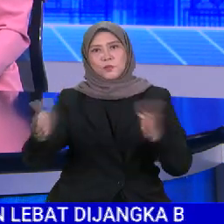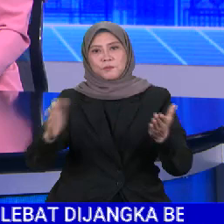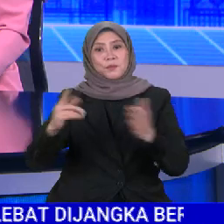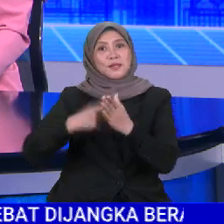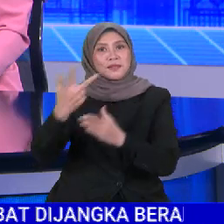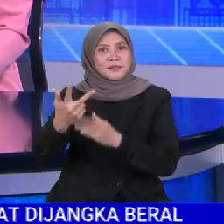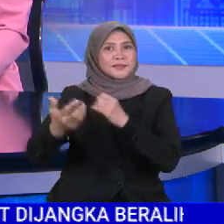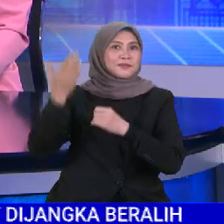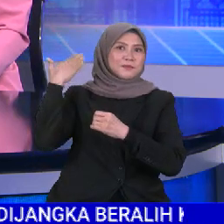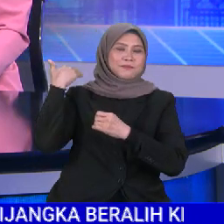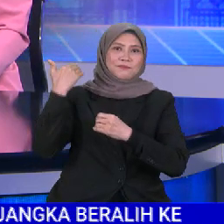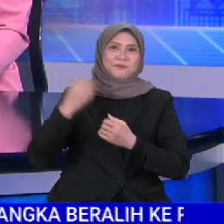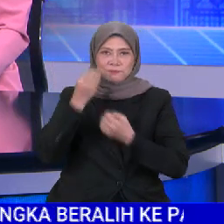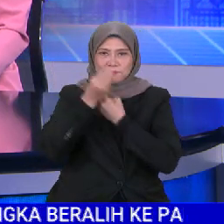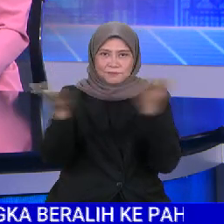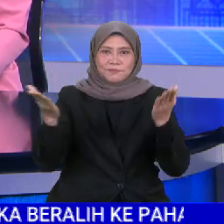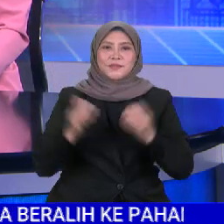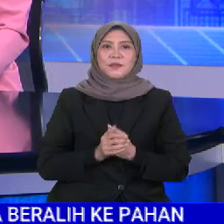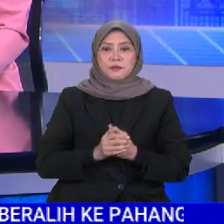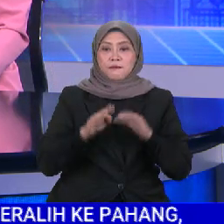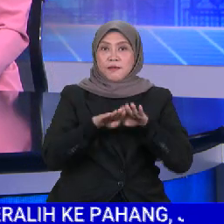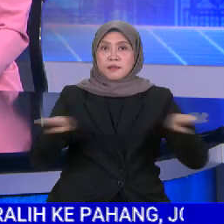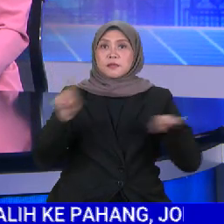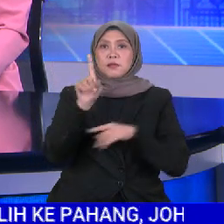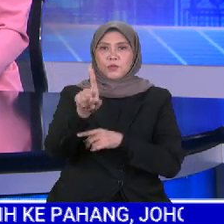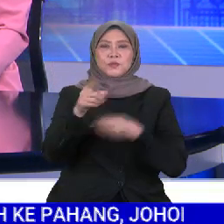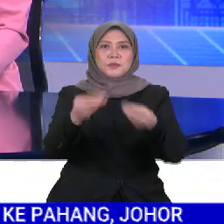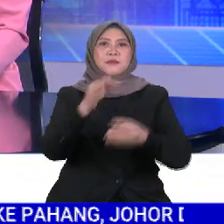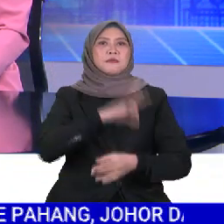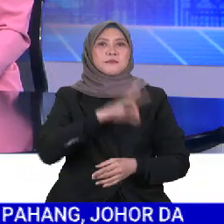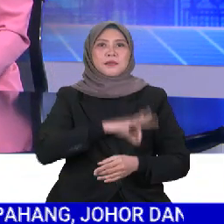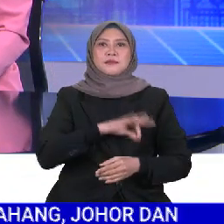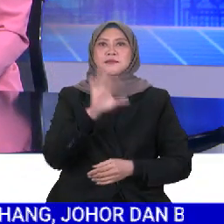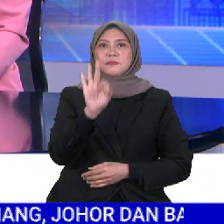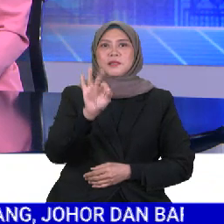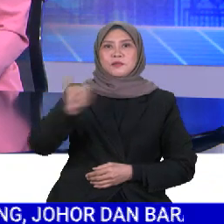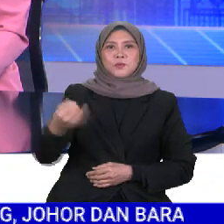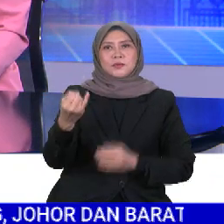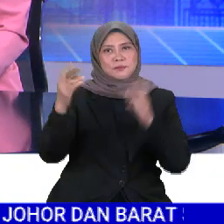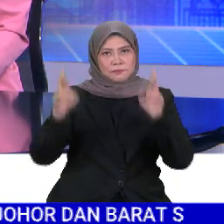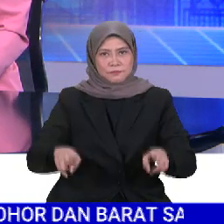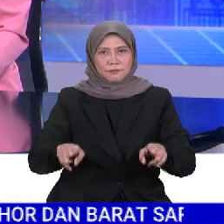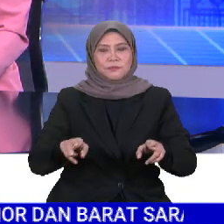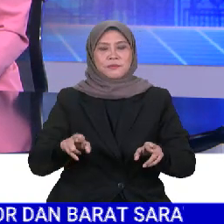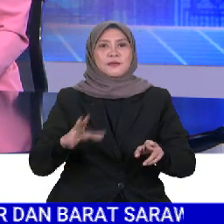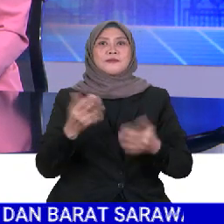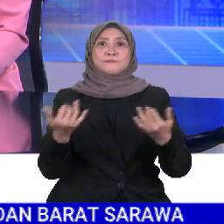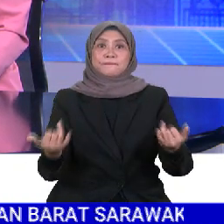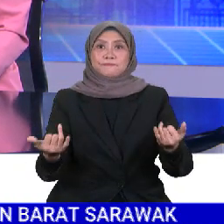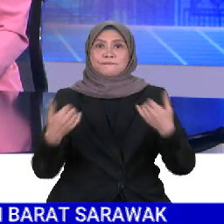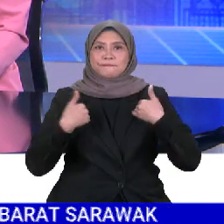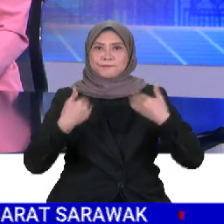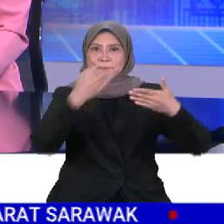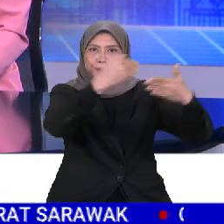yang diumumkan sebelum ini. Bayaran fasa 1 memberi manfaat kepada hampir 9 juta rakyat dan berikut